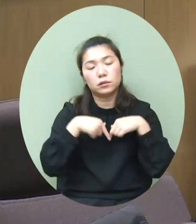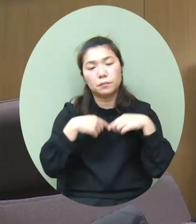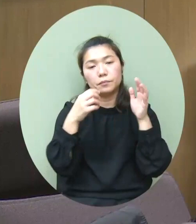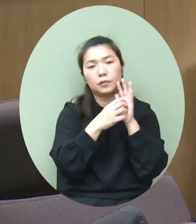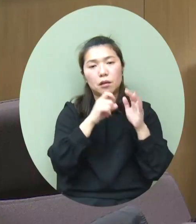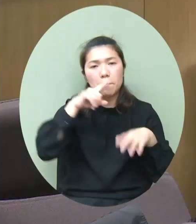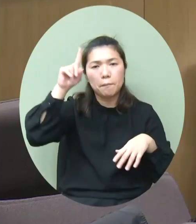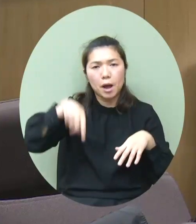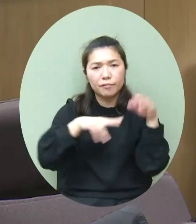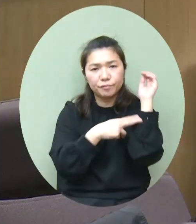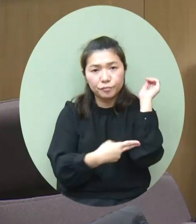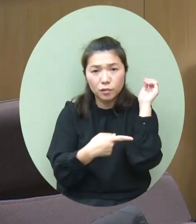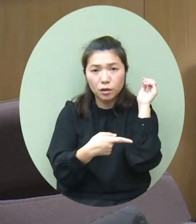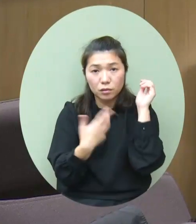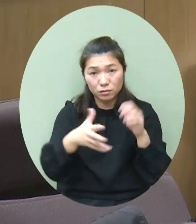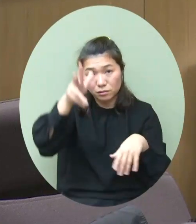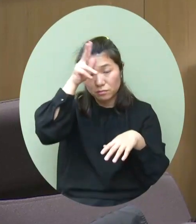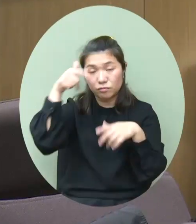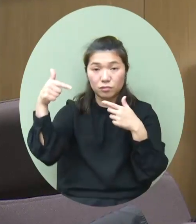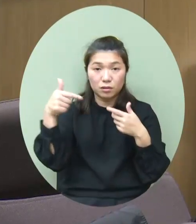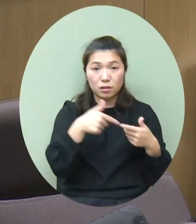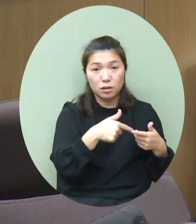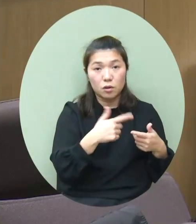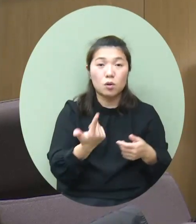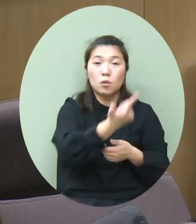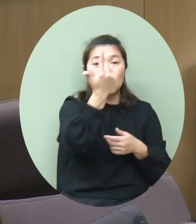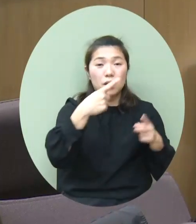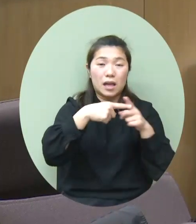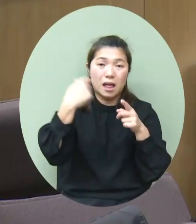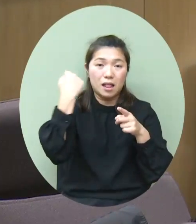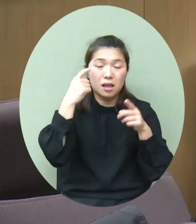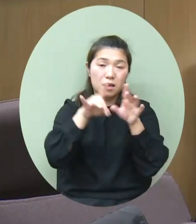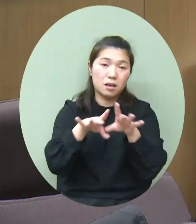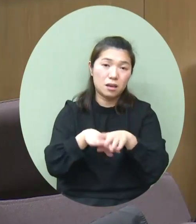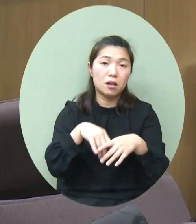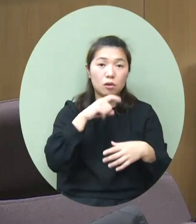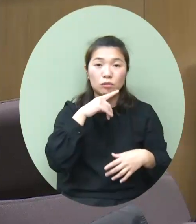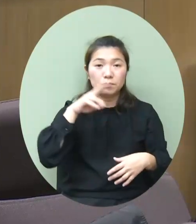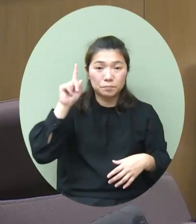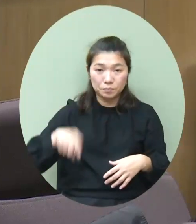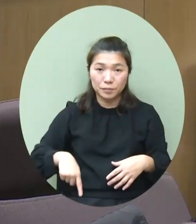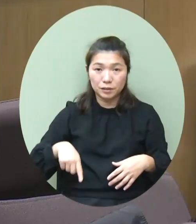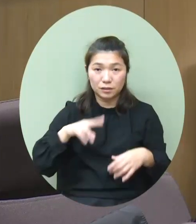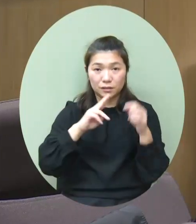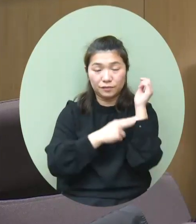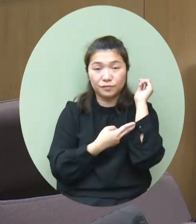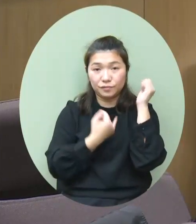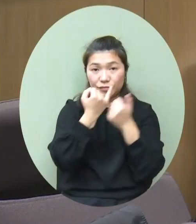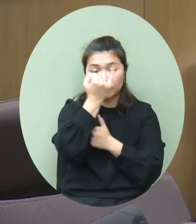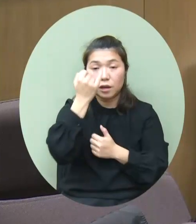心出行的执行方面，政府会否使用大量的人力物力去执